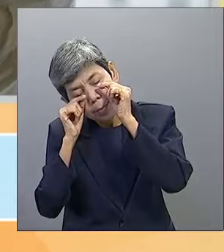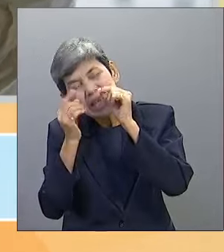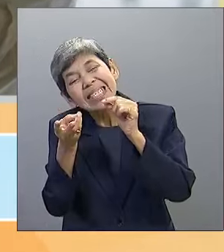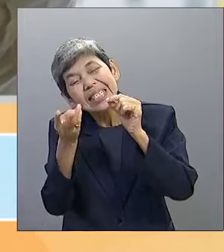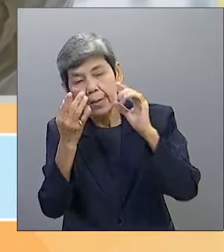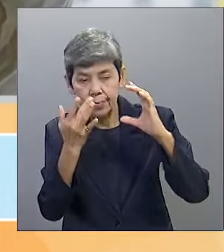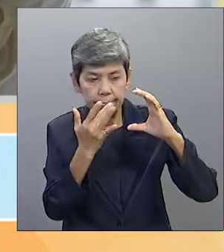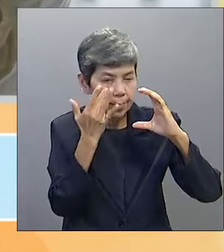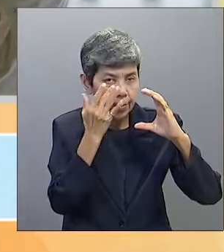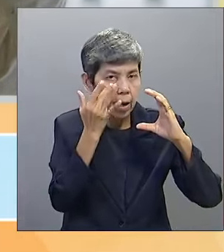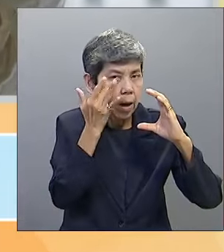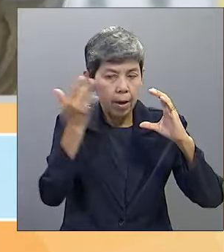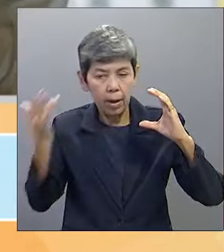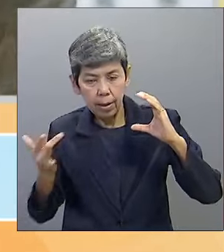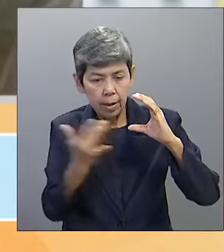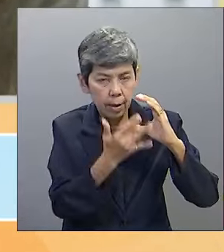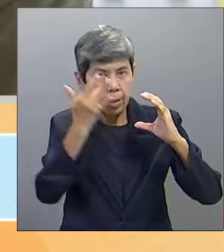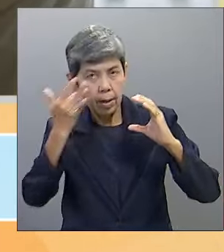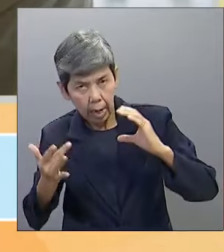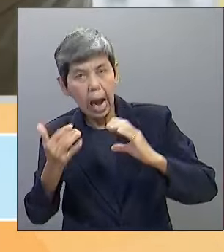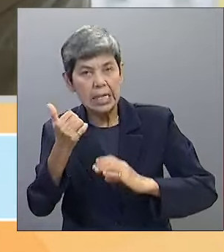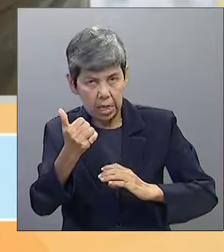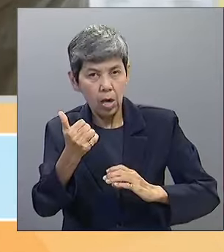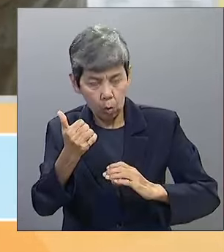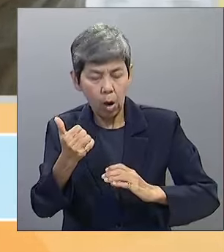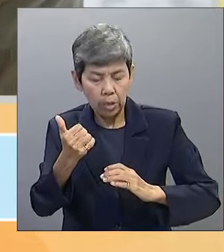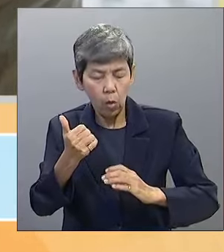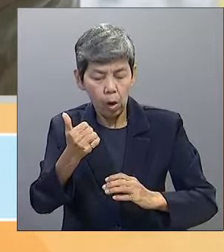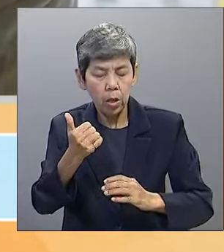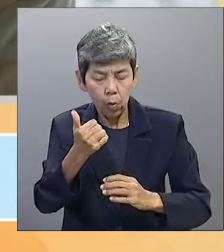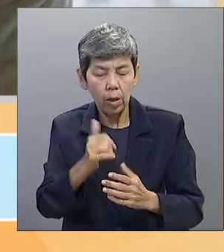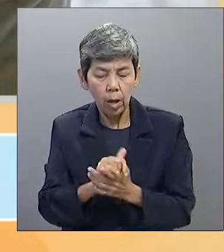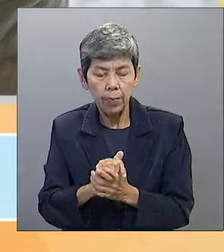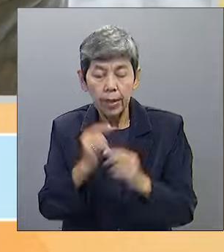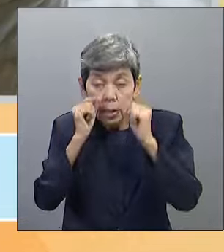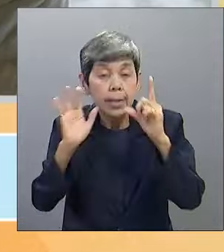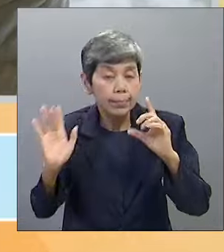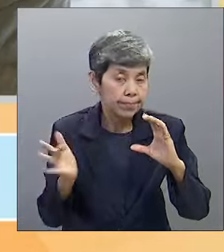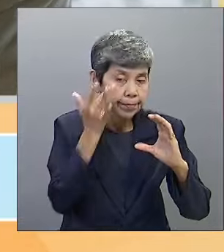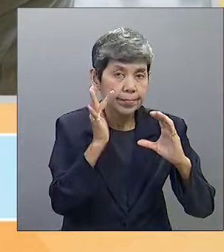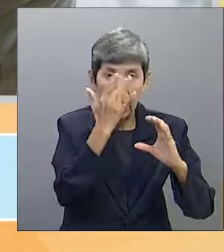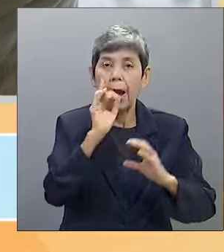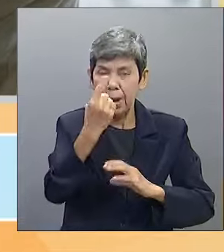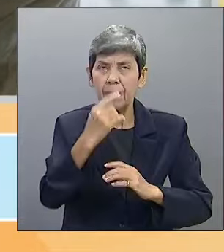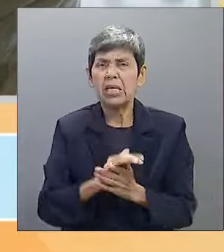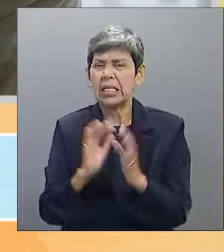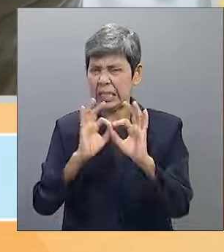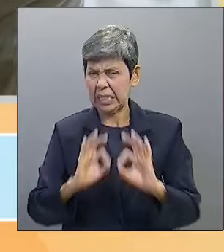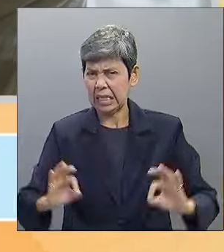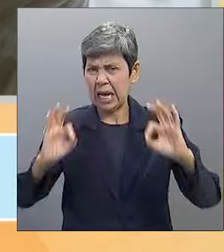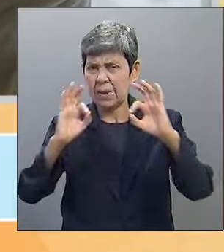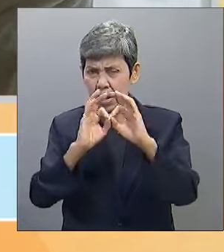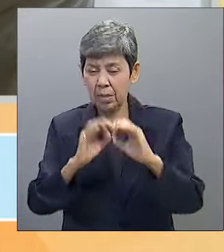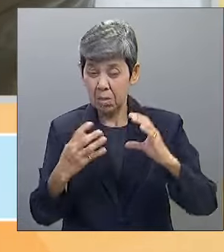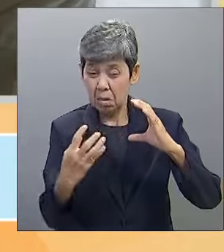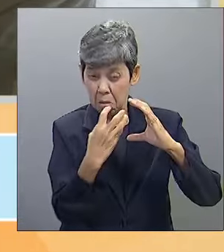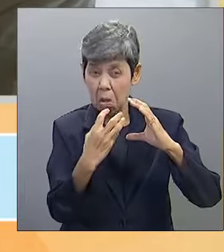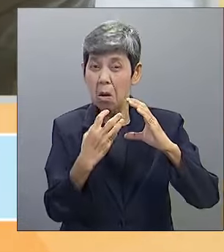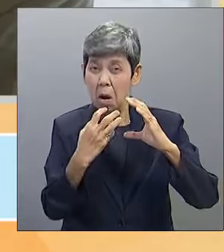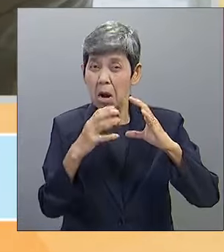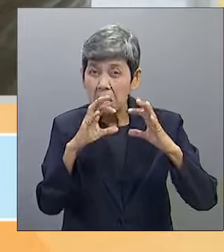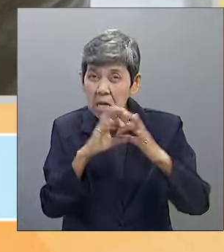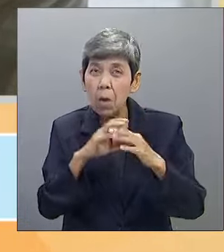ถอดออกก่อน ใช่ครับ แล้วตื่นมาค่อยใส่จะทำอะไรก็ทำต่อ ใช่ครับ นะครับ สำคัญมากๆเลยนะครับเพราะว่าการติดเชื้อที่กระจกตาดำเนี่ยเป็นสาเหตุหนึ่ง